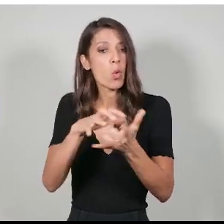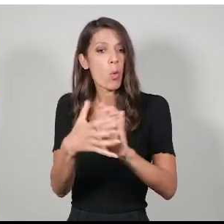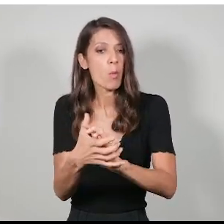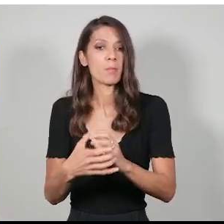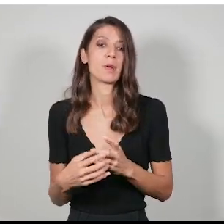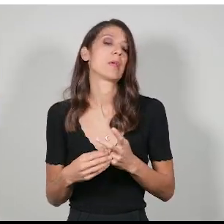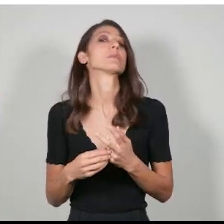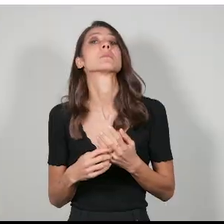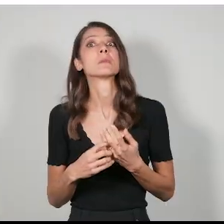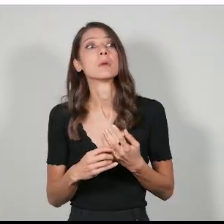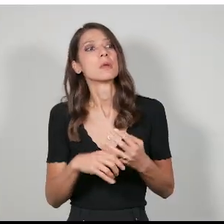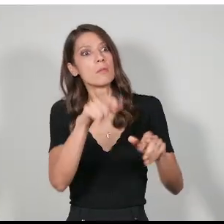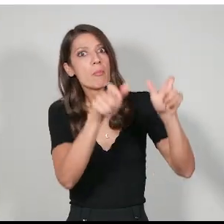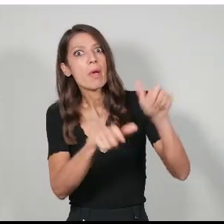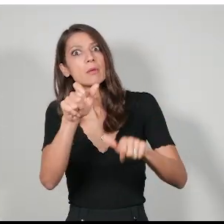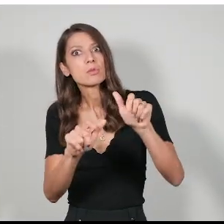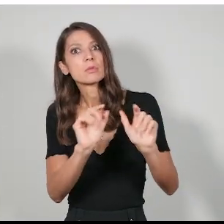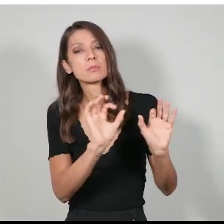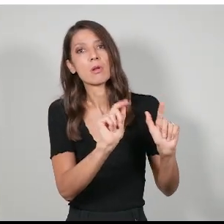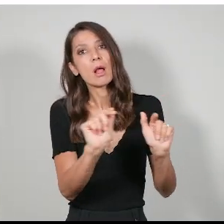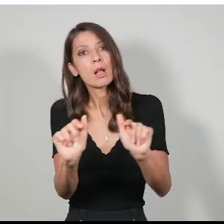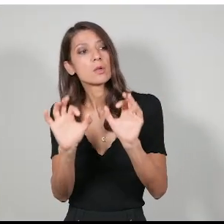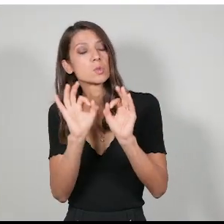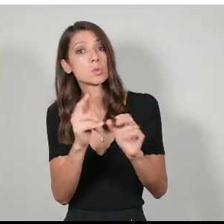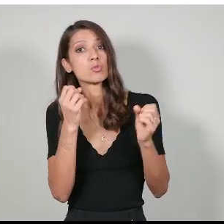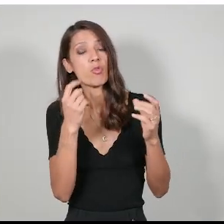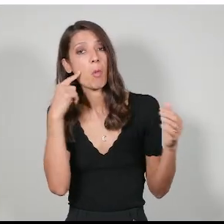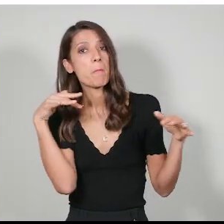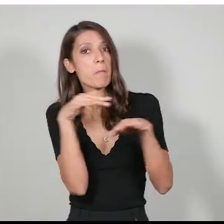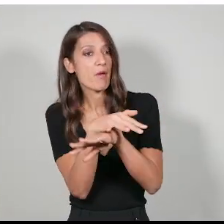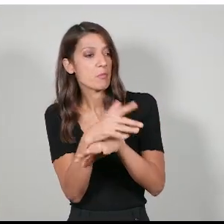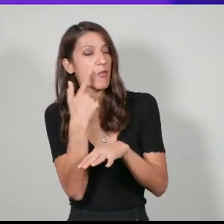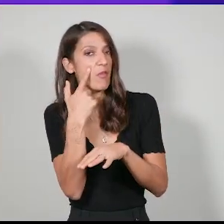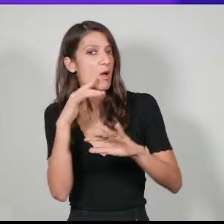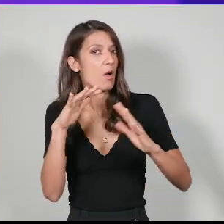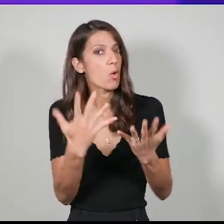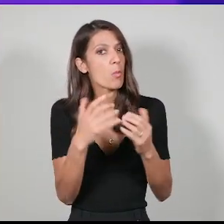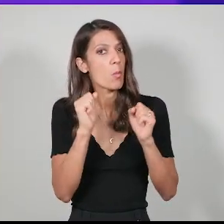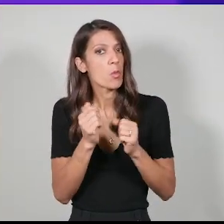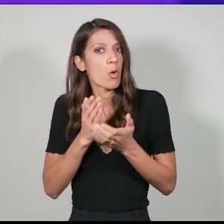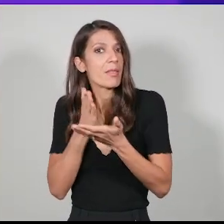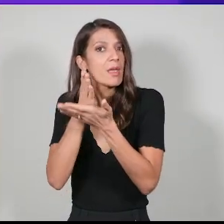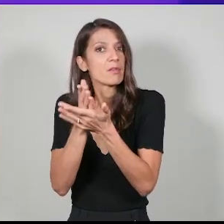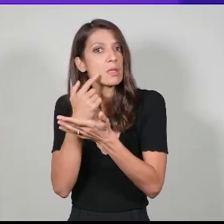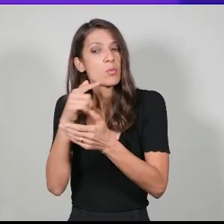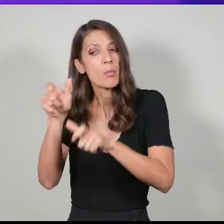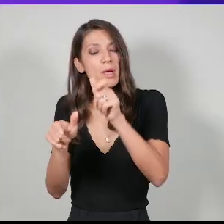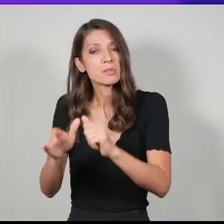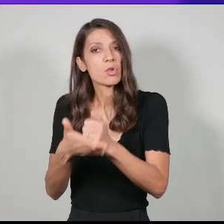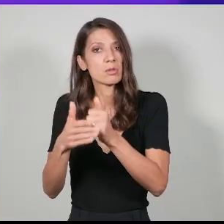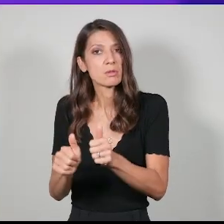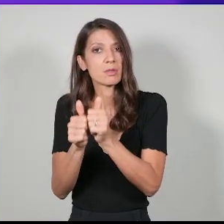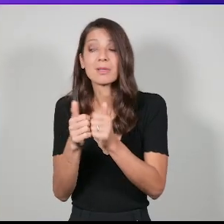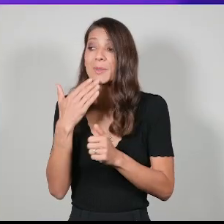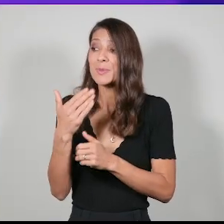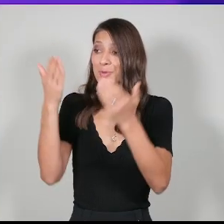peu visibles peuvent aussi être des interlocuteurs par rapport justement aux aidants. Emmanuelle Merveille, bonjour. Vous êtes